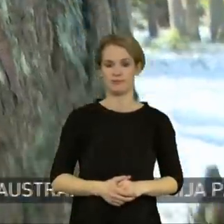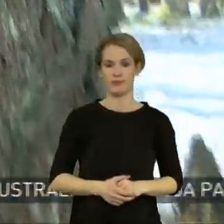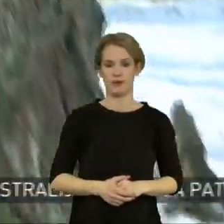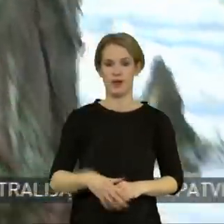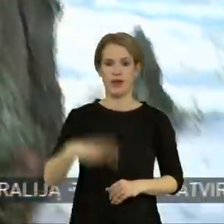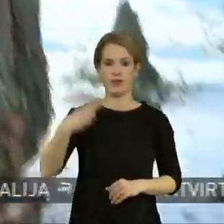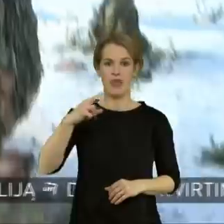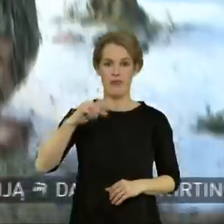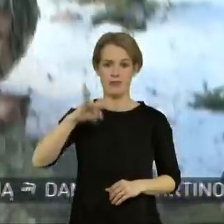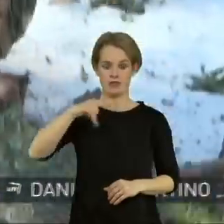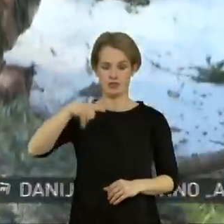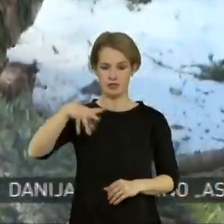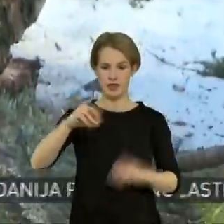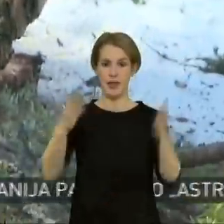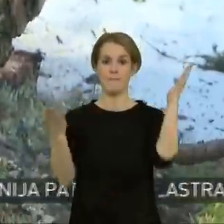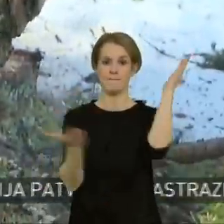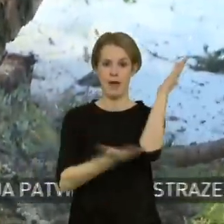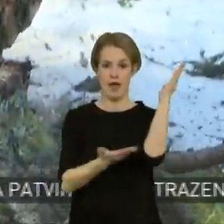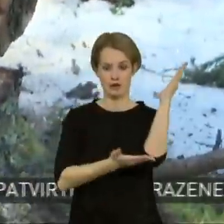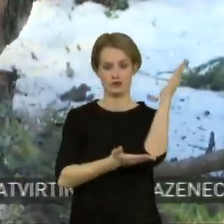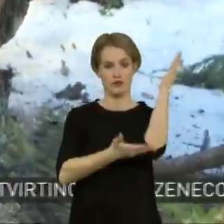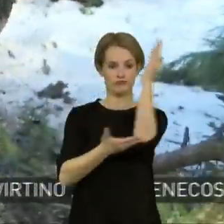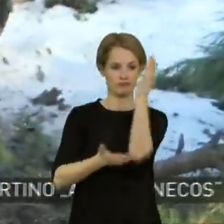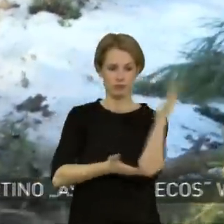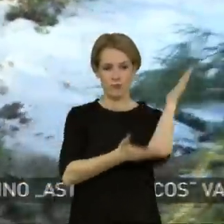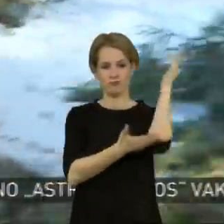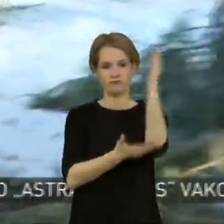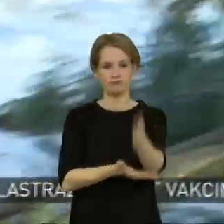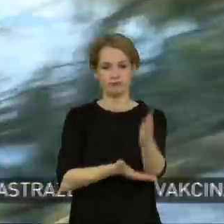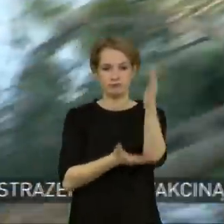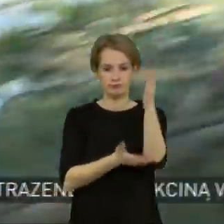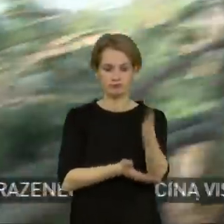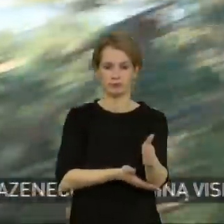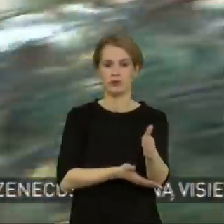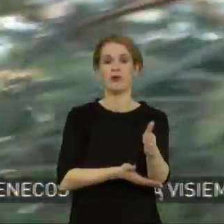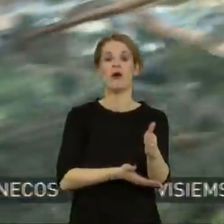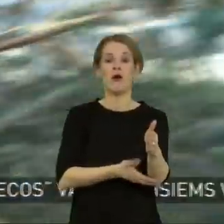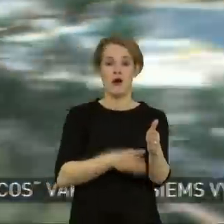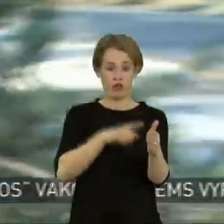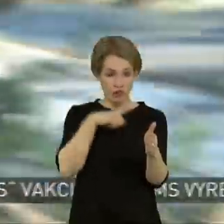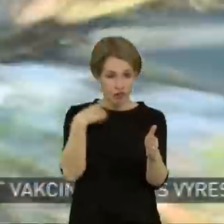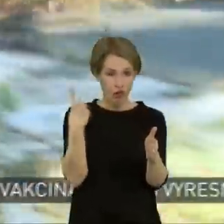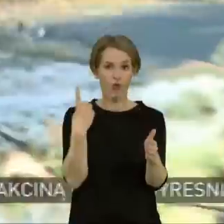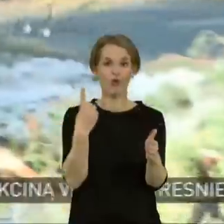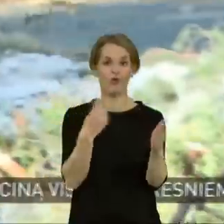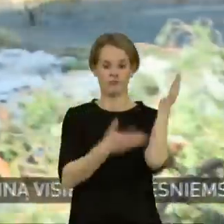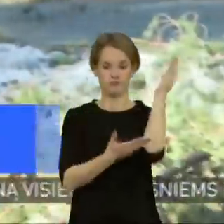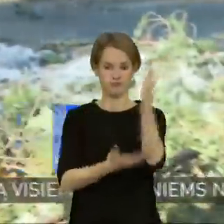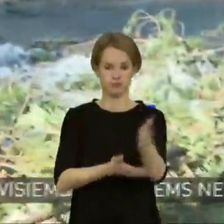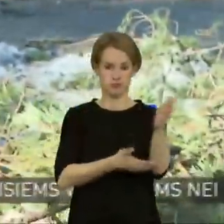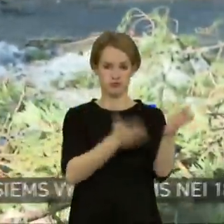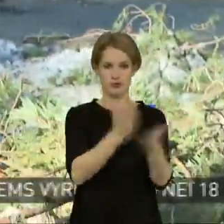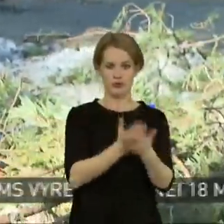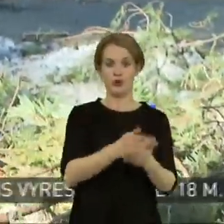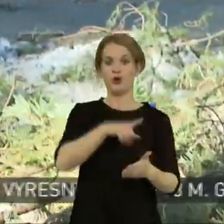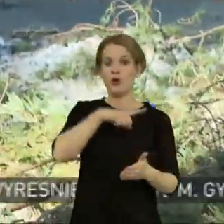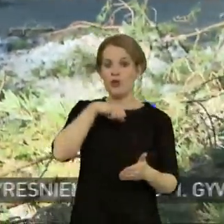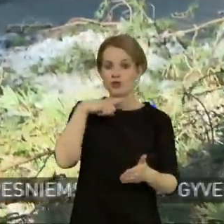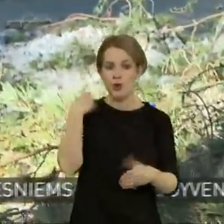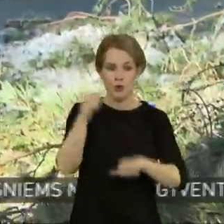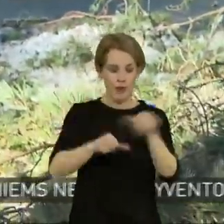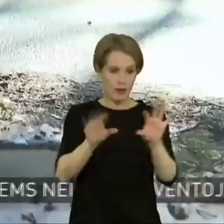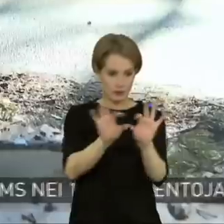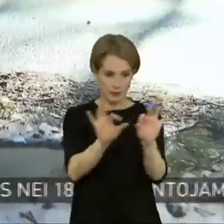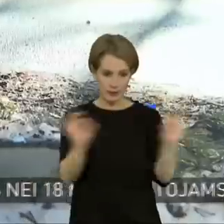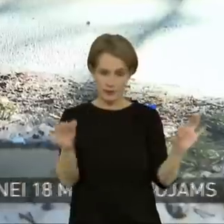Nemenčinės miškuose pjūklų besidarbuojantys vyrai sako, kad tiek sniego netlaikiusių medžių seniai neteko regėti. Kai kurie jų